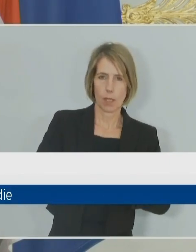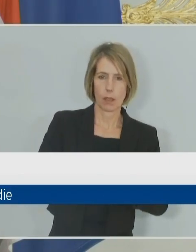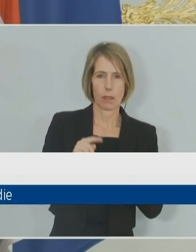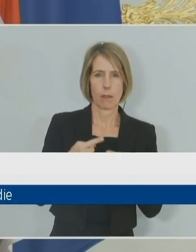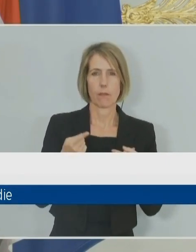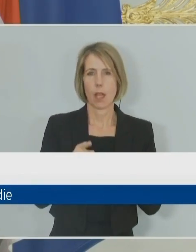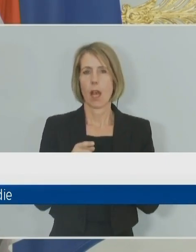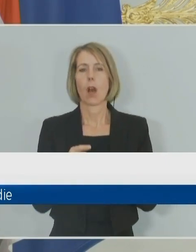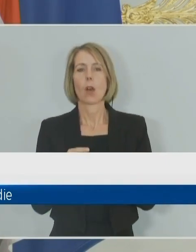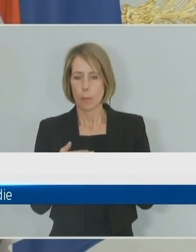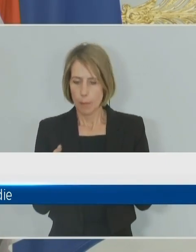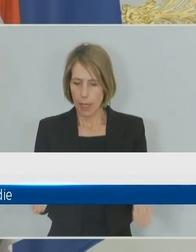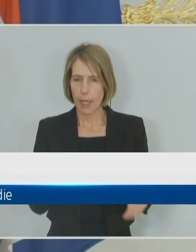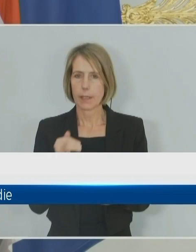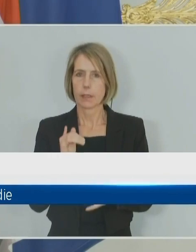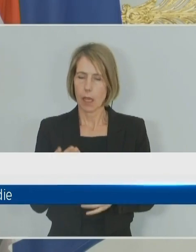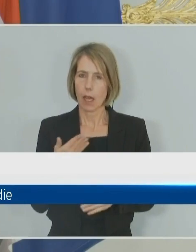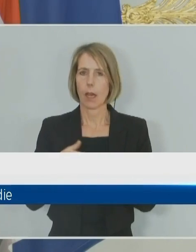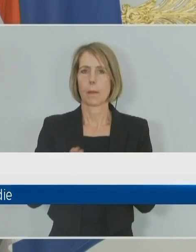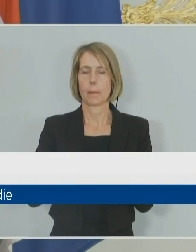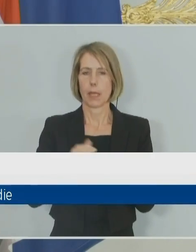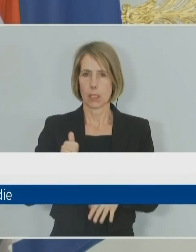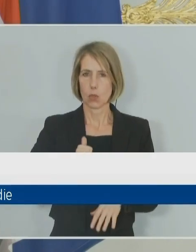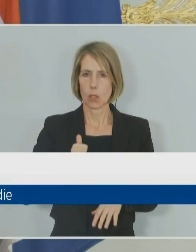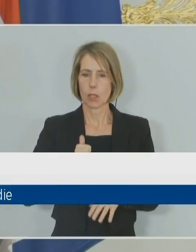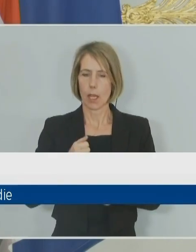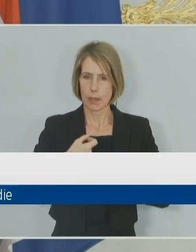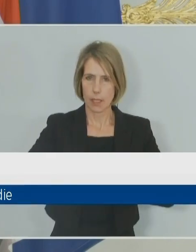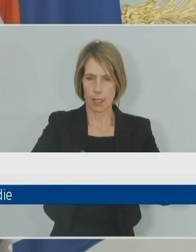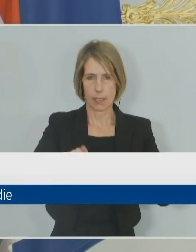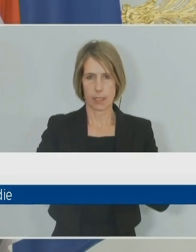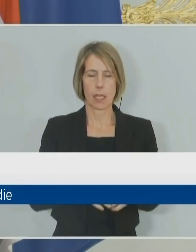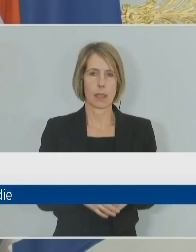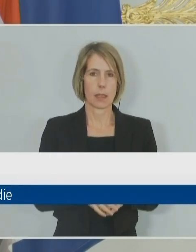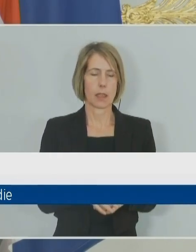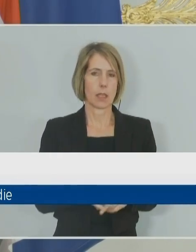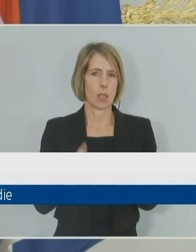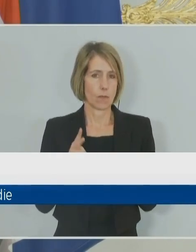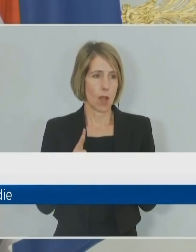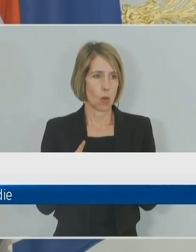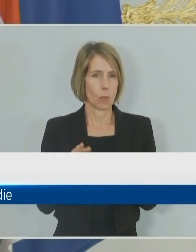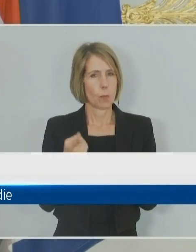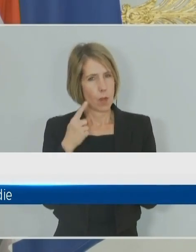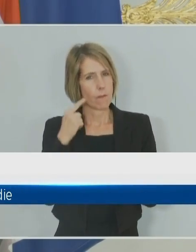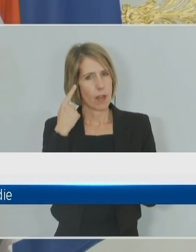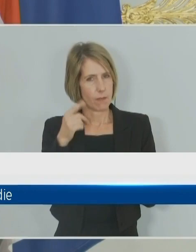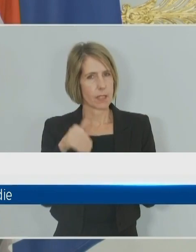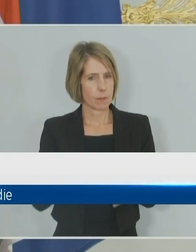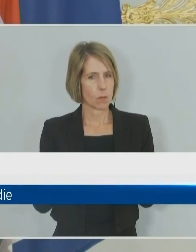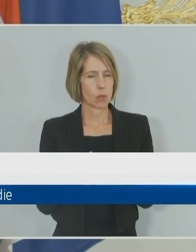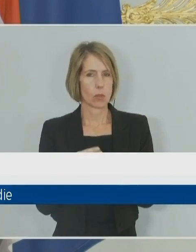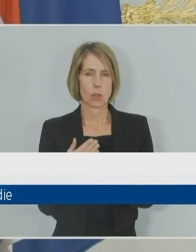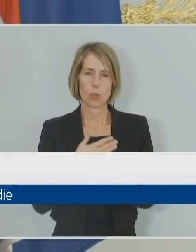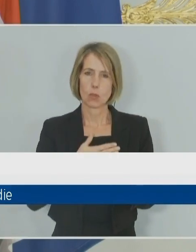të gatshëm që të ofrojmë më shumë trupa nëse kjo kërkohet zyrtarisht edhe nga NATO-ja, nga KFOR-i, dhe gjithsesi